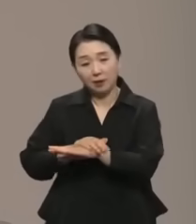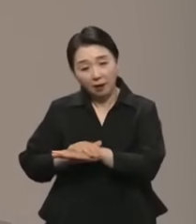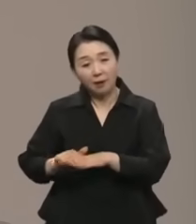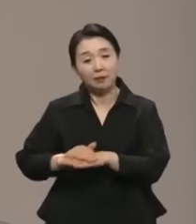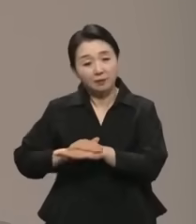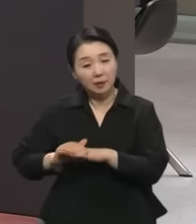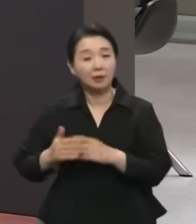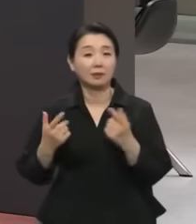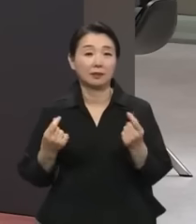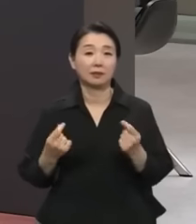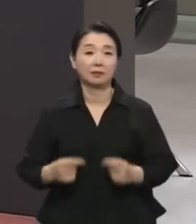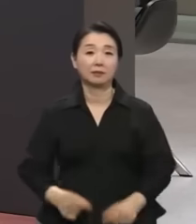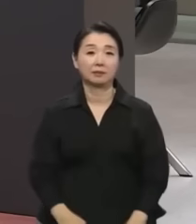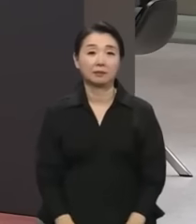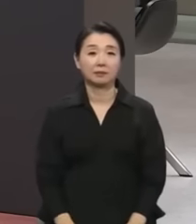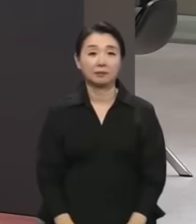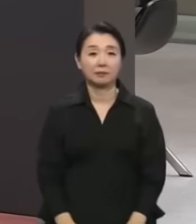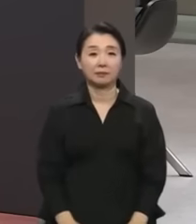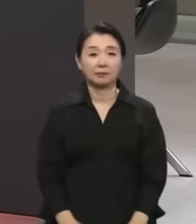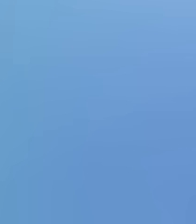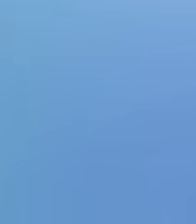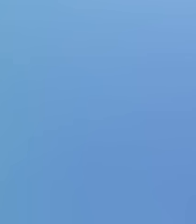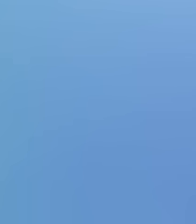않나라는 생각이 듭니다